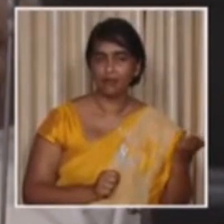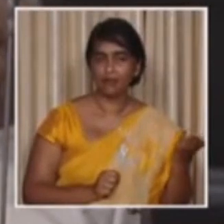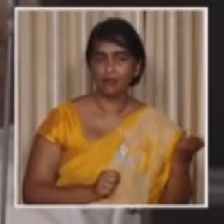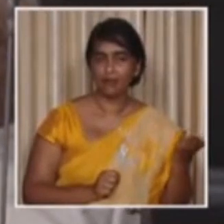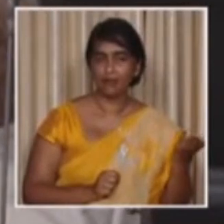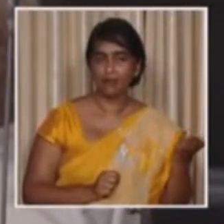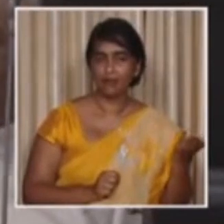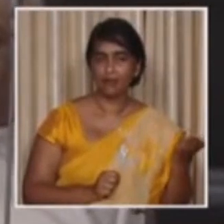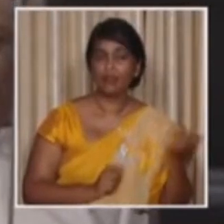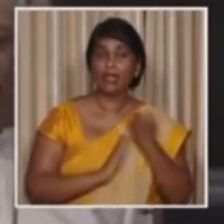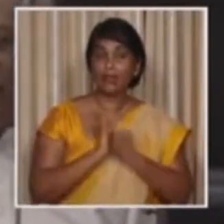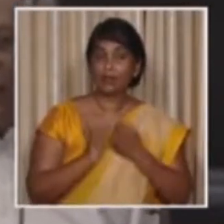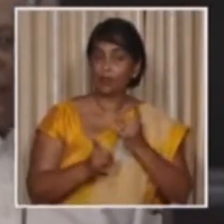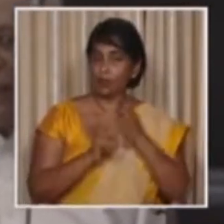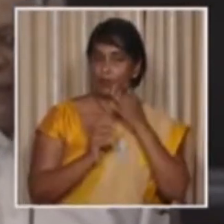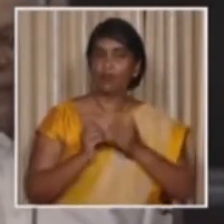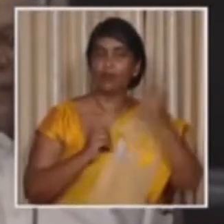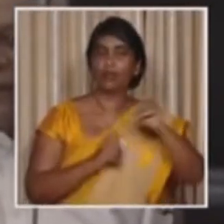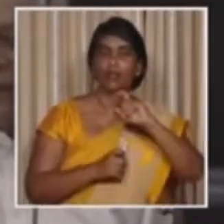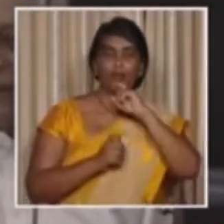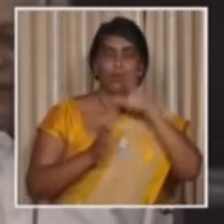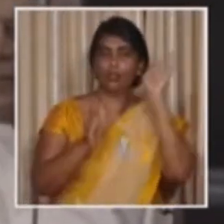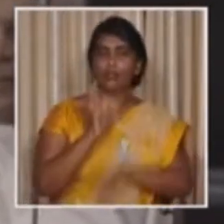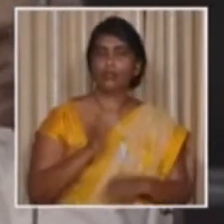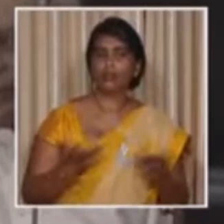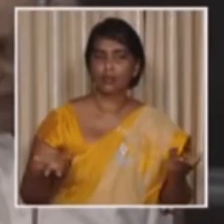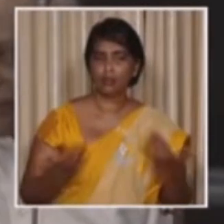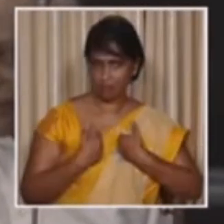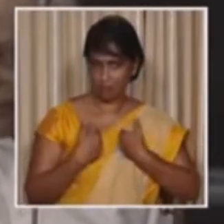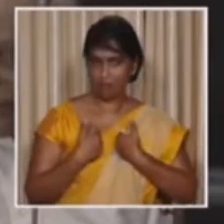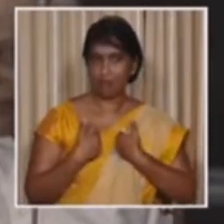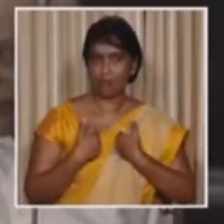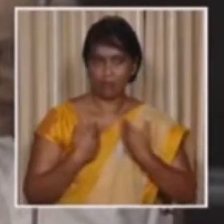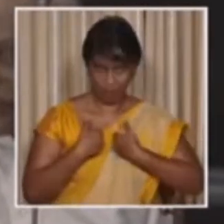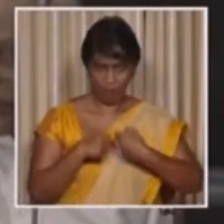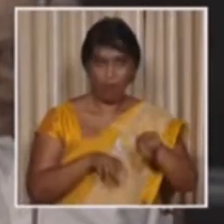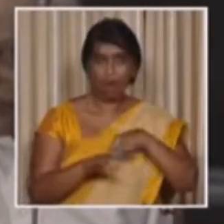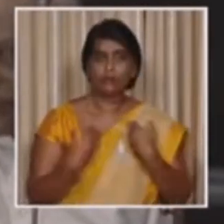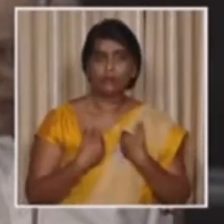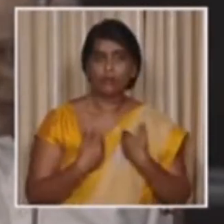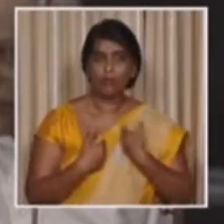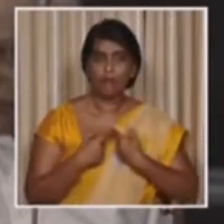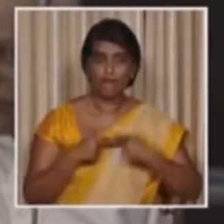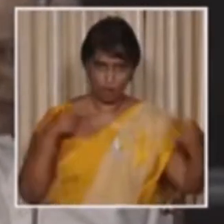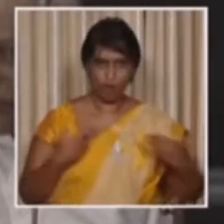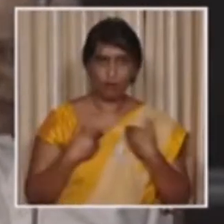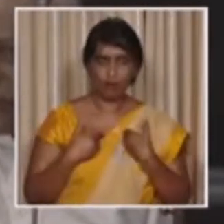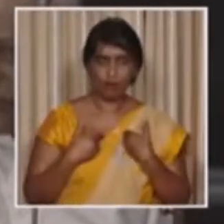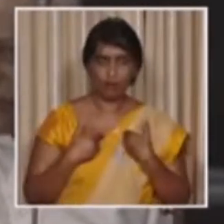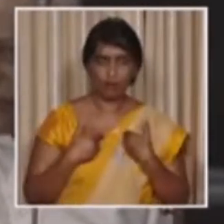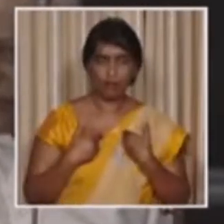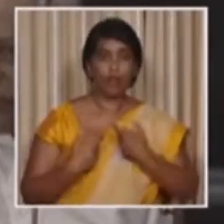මැන්ඩමස් ආඥාවකට දාලා ඊට පස්සේ නඩුව අයින් කරගත්තා. මං පලිදේකට මගේ විරුද්ධත්වයද?